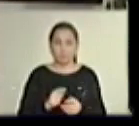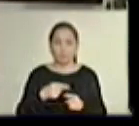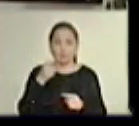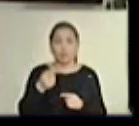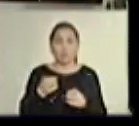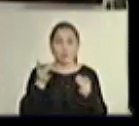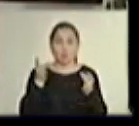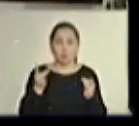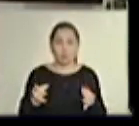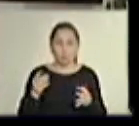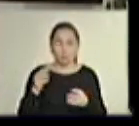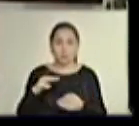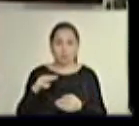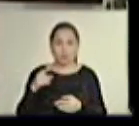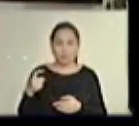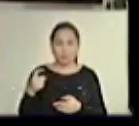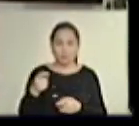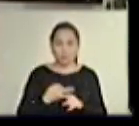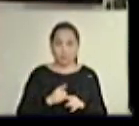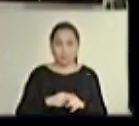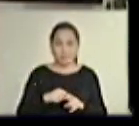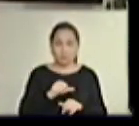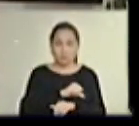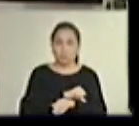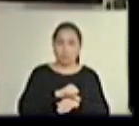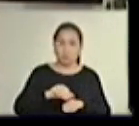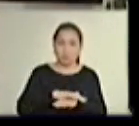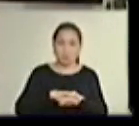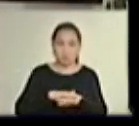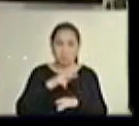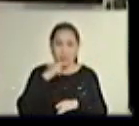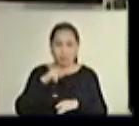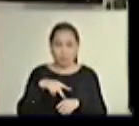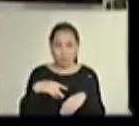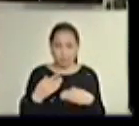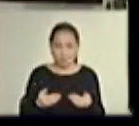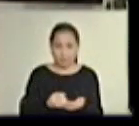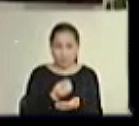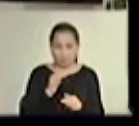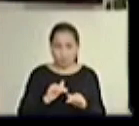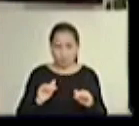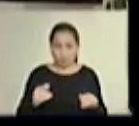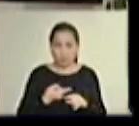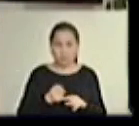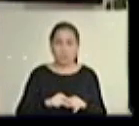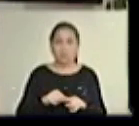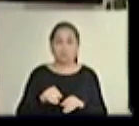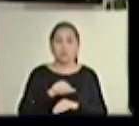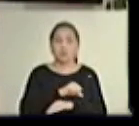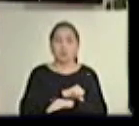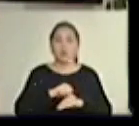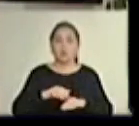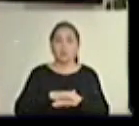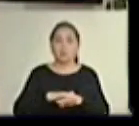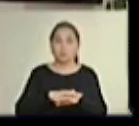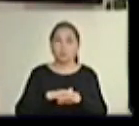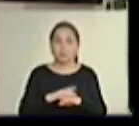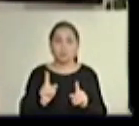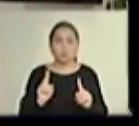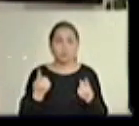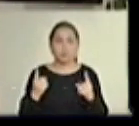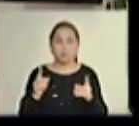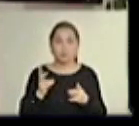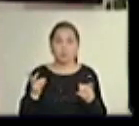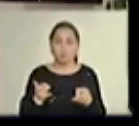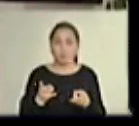Keyingi oddiy mexanizmimiz bu qiya tekislik. E'tibor bering aziz o'quvchilar, qiya tekislik bu bizga nima uchun kerak?